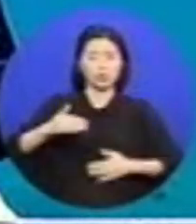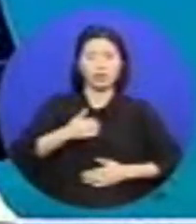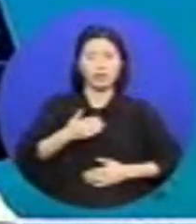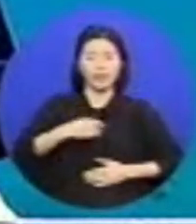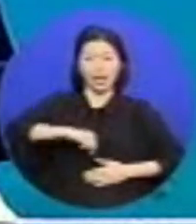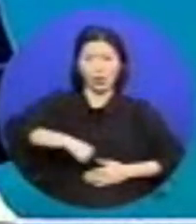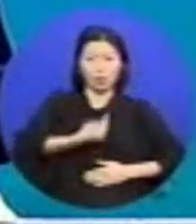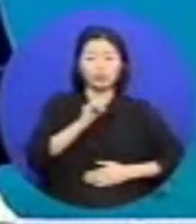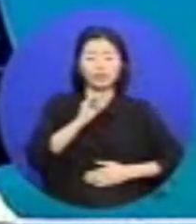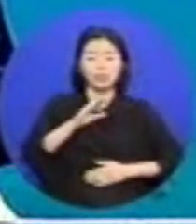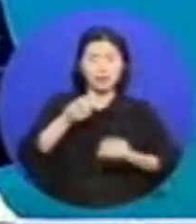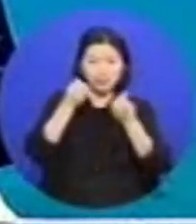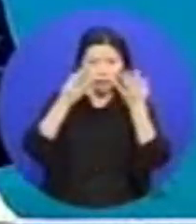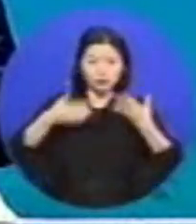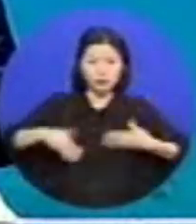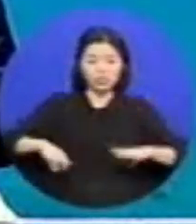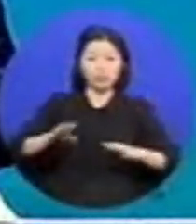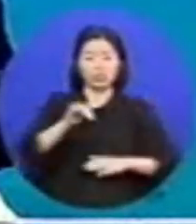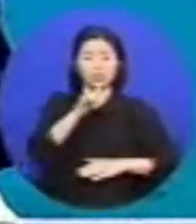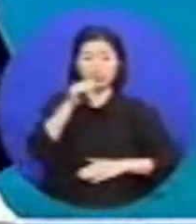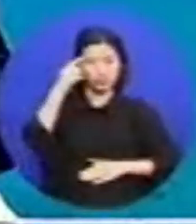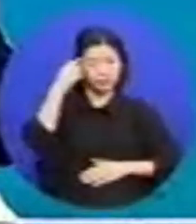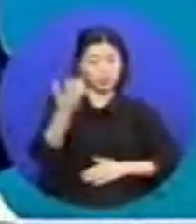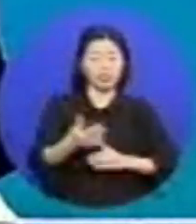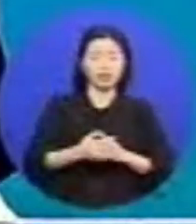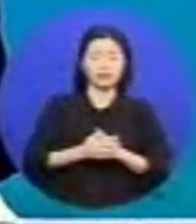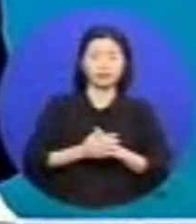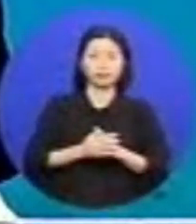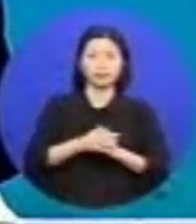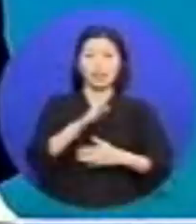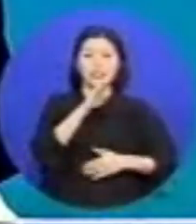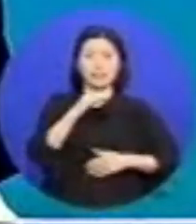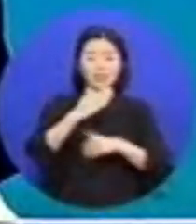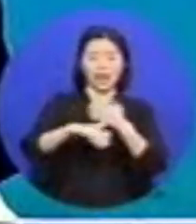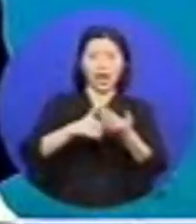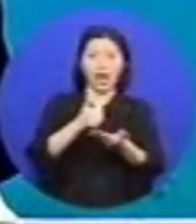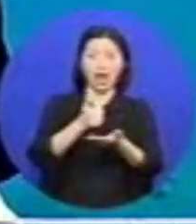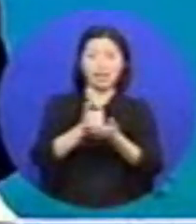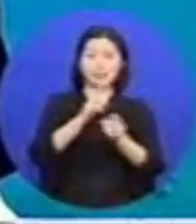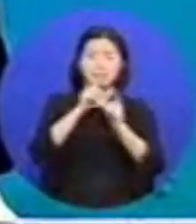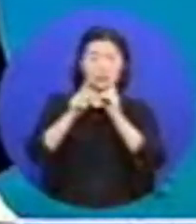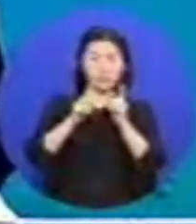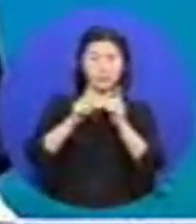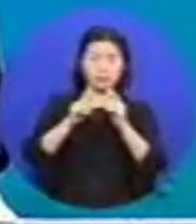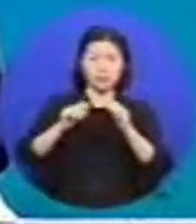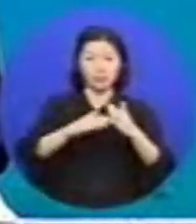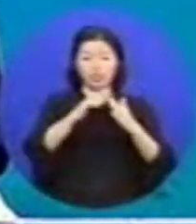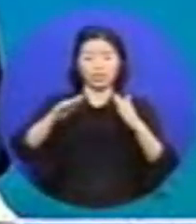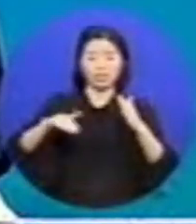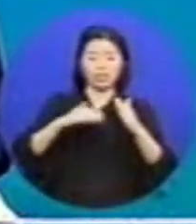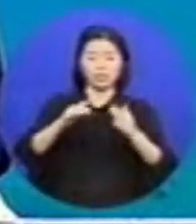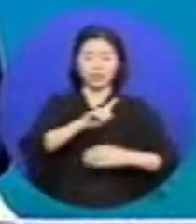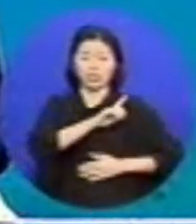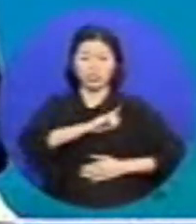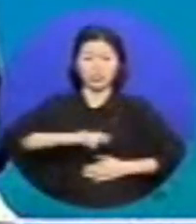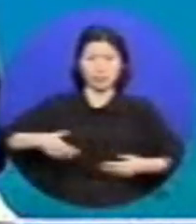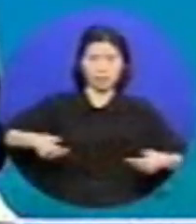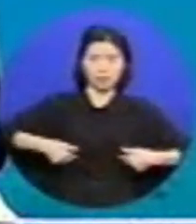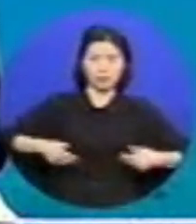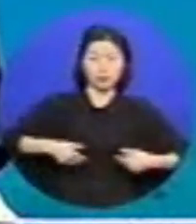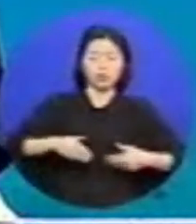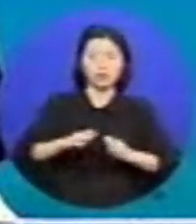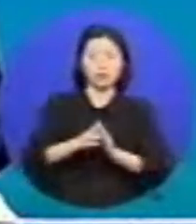수 있겠습니까? 사실 하나님의 말씀이 가정에 가장 필요한데